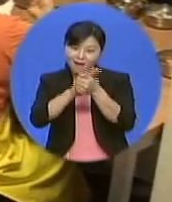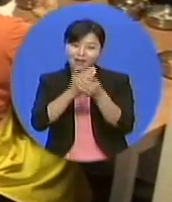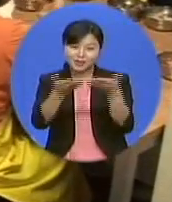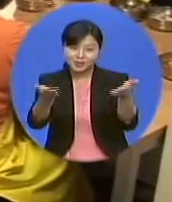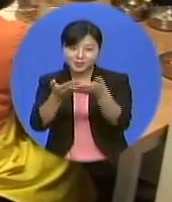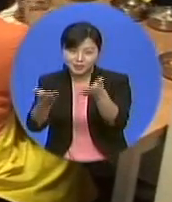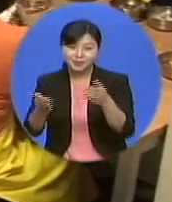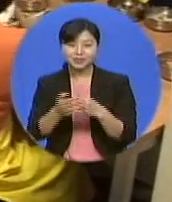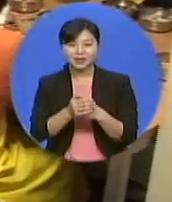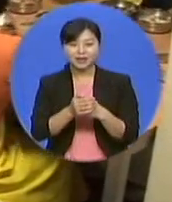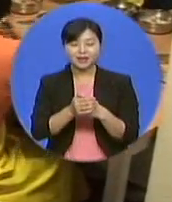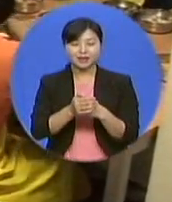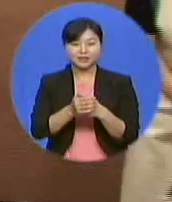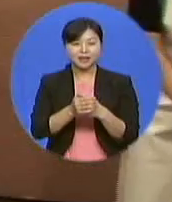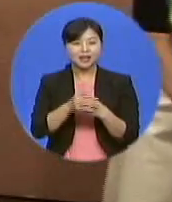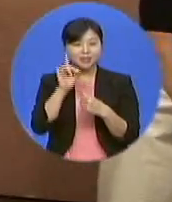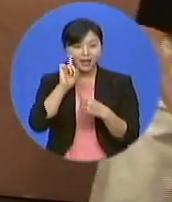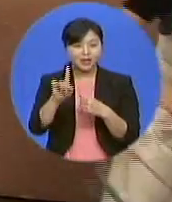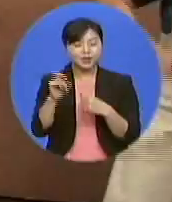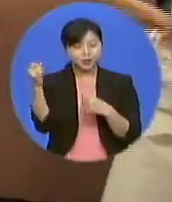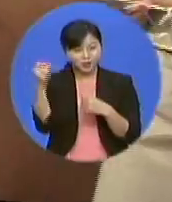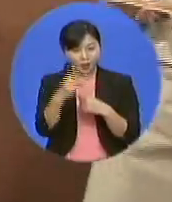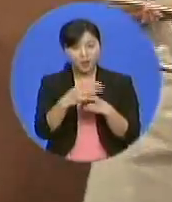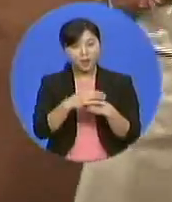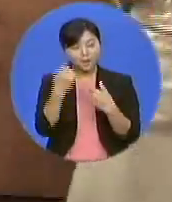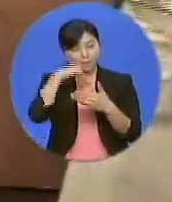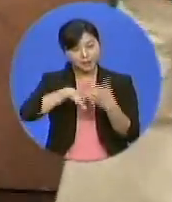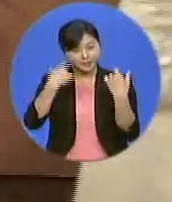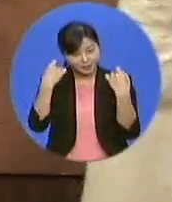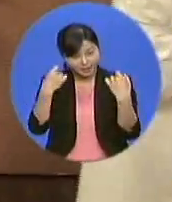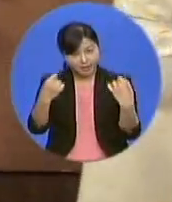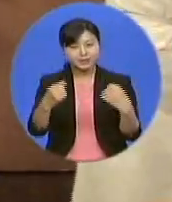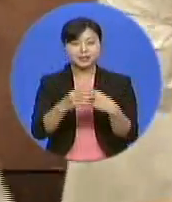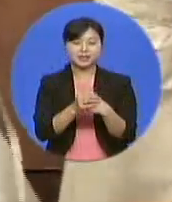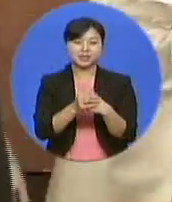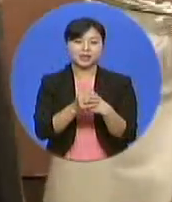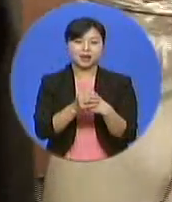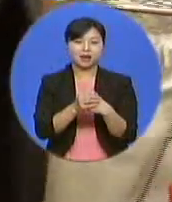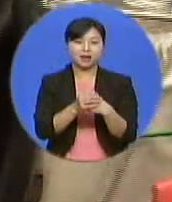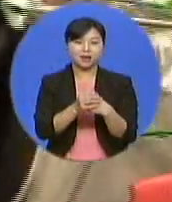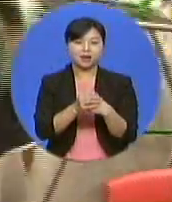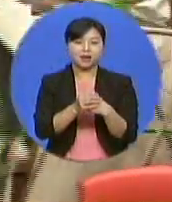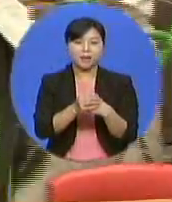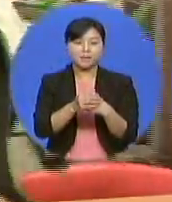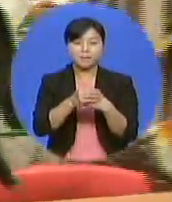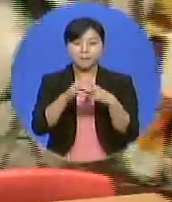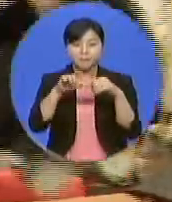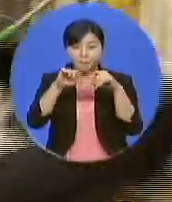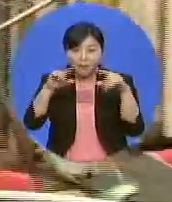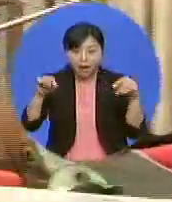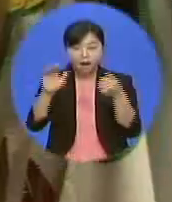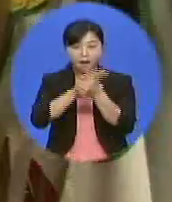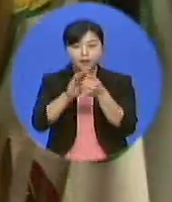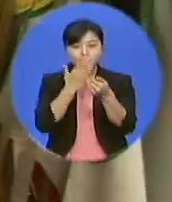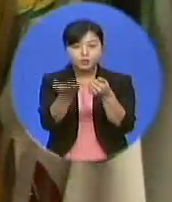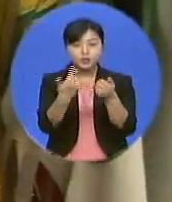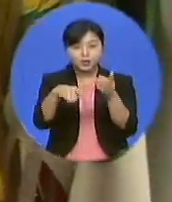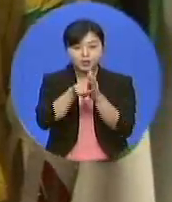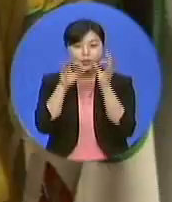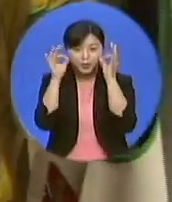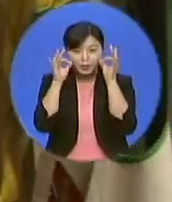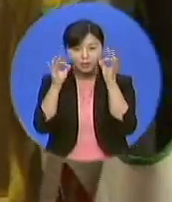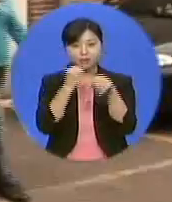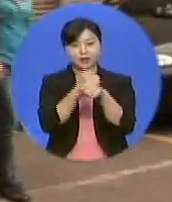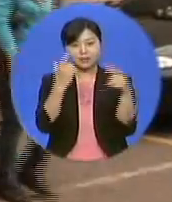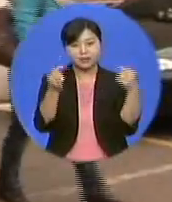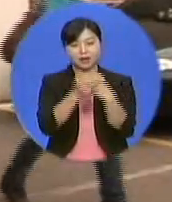봉사자들. 그들은 내일도 한결같은 마음으로 이 자리에서 나눔을 실천할 것이다. 같은 자리에서 내가